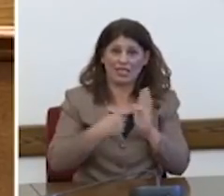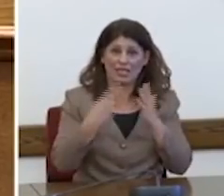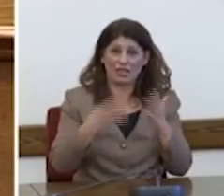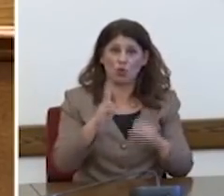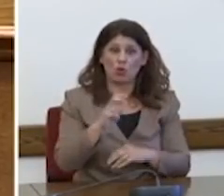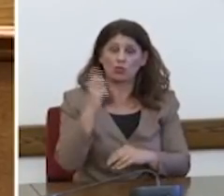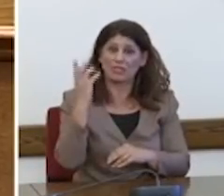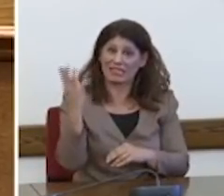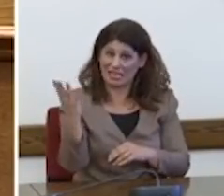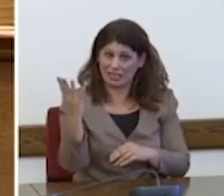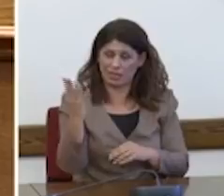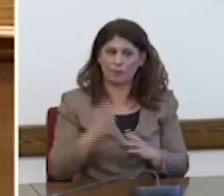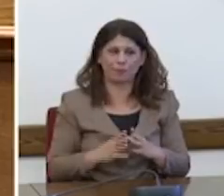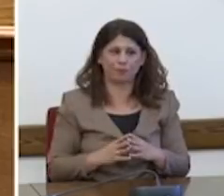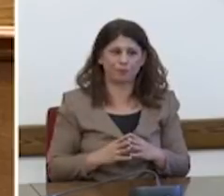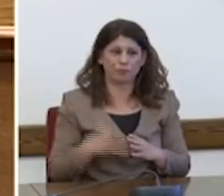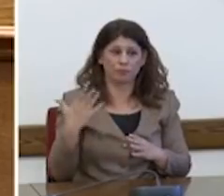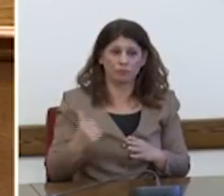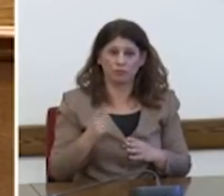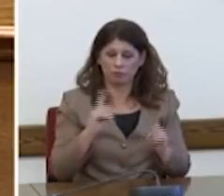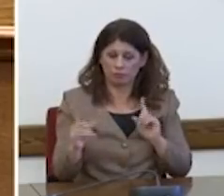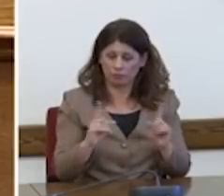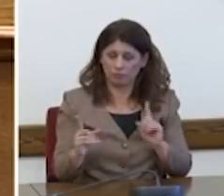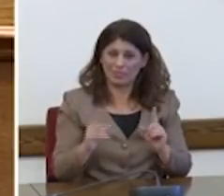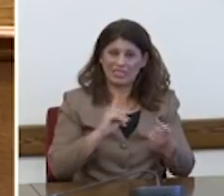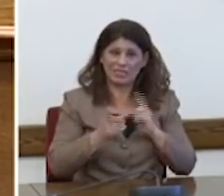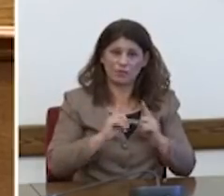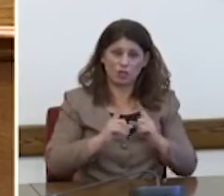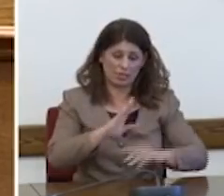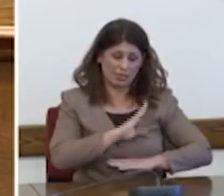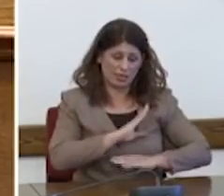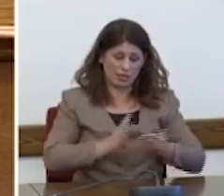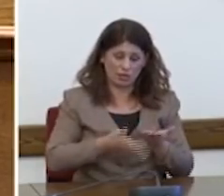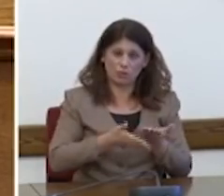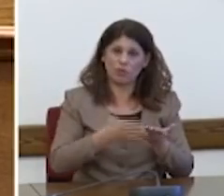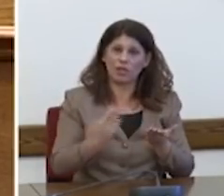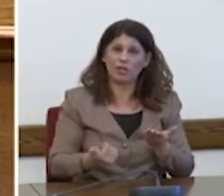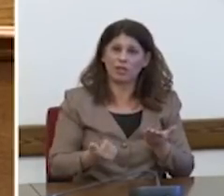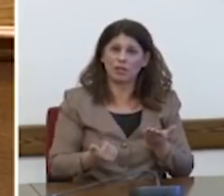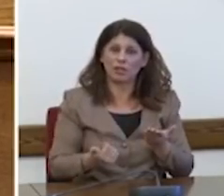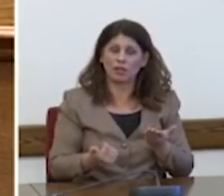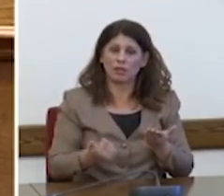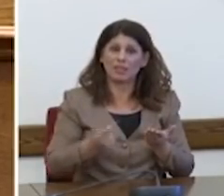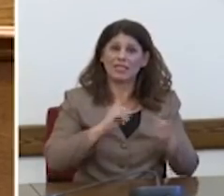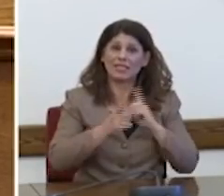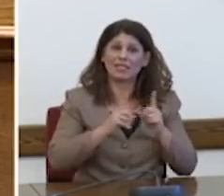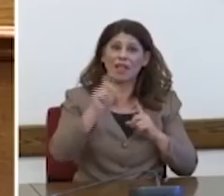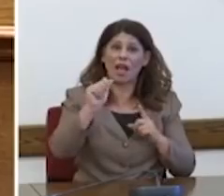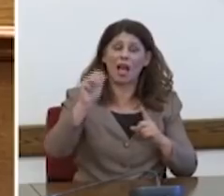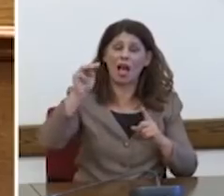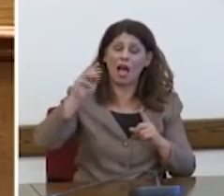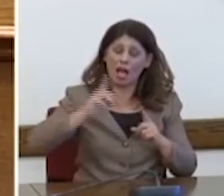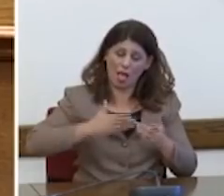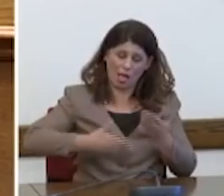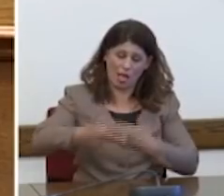1924 υπήρξε μια αντίστοιχη συμφωνία στρατιωτικής συνδρομής. Ήταν η γαλλοτσέχικη συνθήκη αμοιβαίας στρατιωτικής συνδρομής